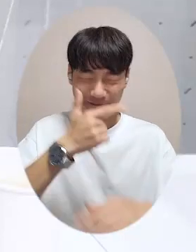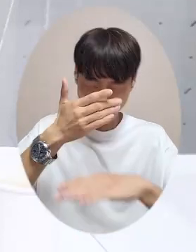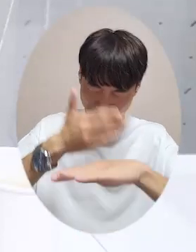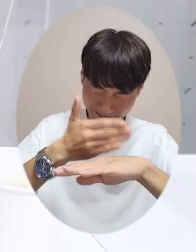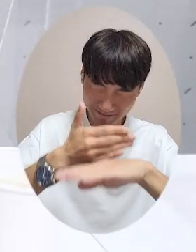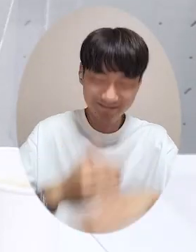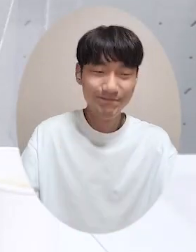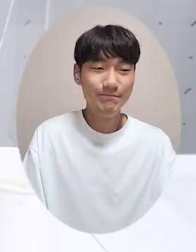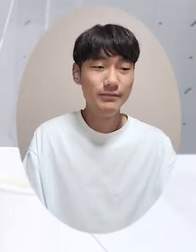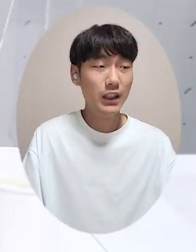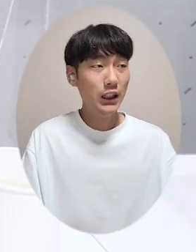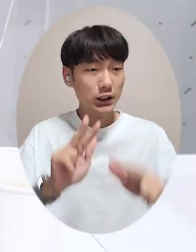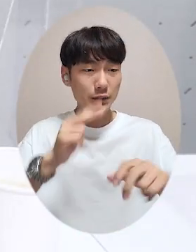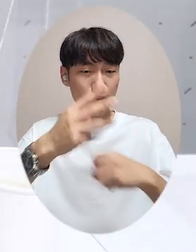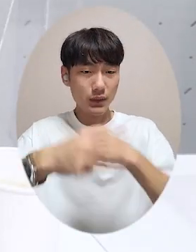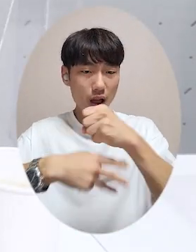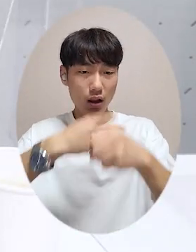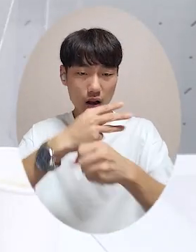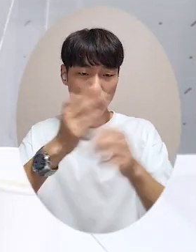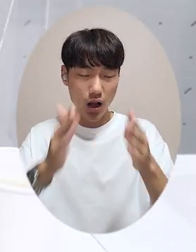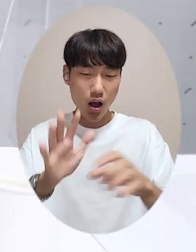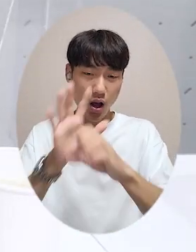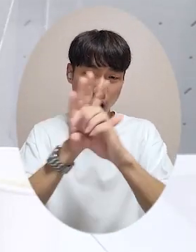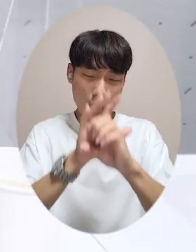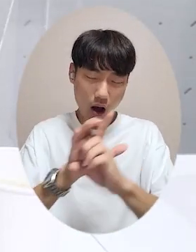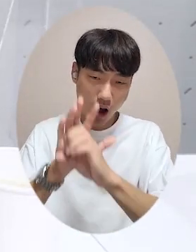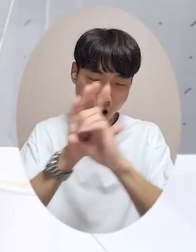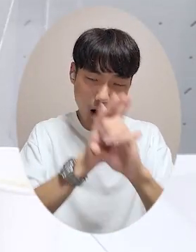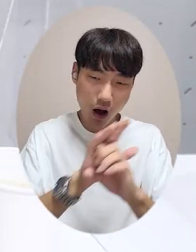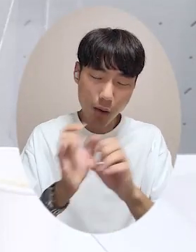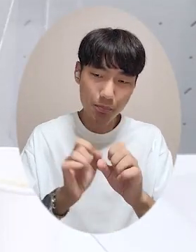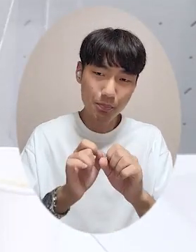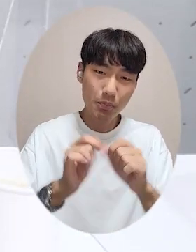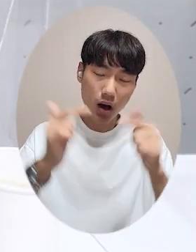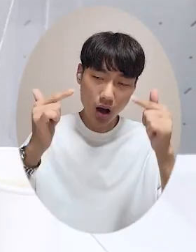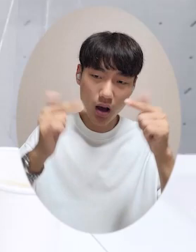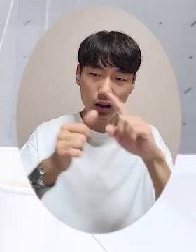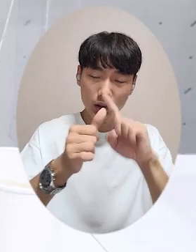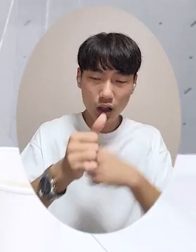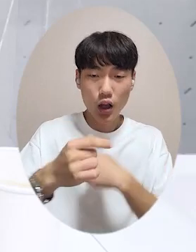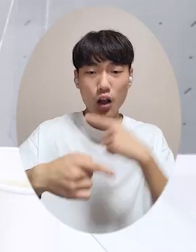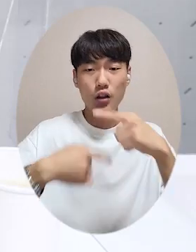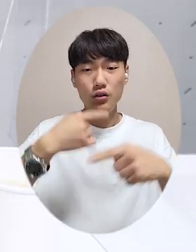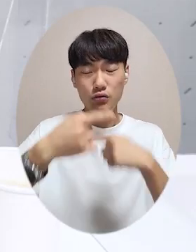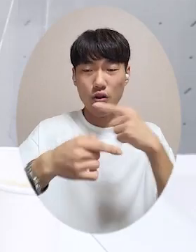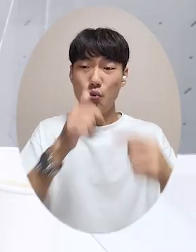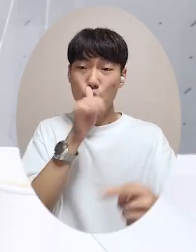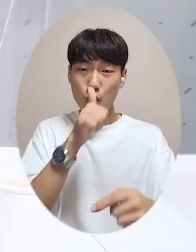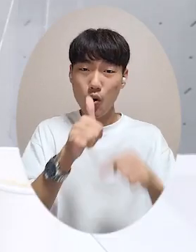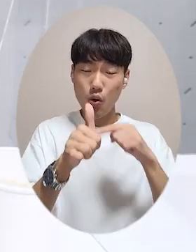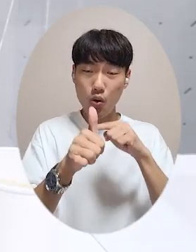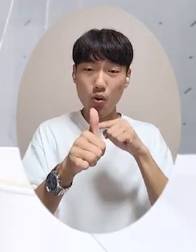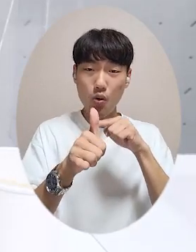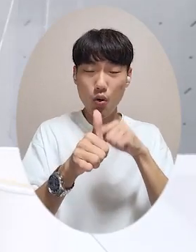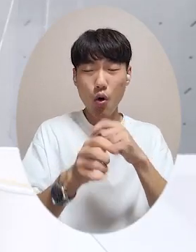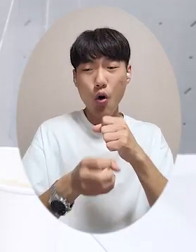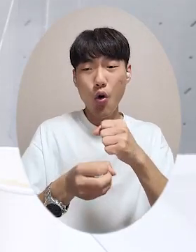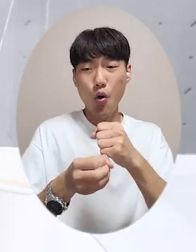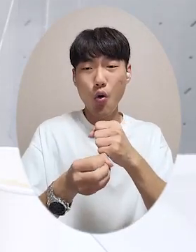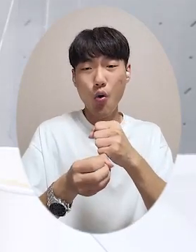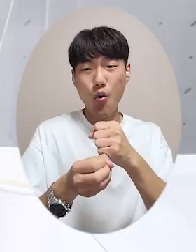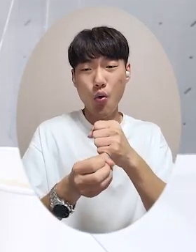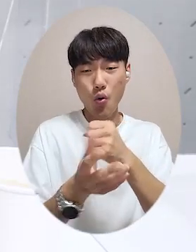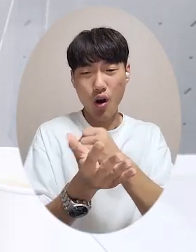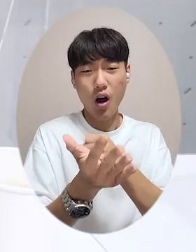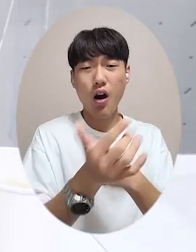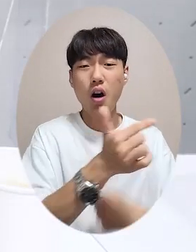약 3년 가까이 지금 코로나19가 지속되고 있잖아요. 네네네. 그래서 수어 통역하시는 분들도 많은 영향을 받았을 것 같거든요.